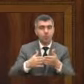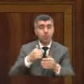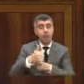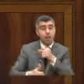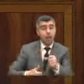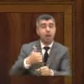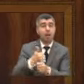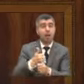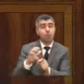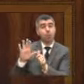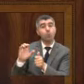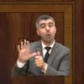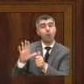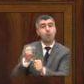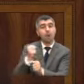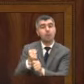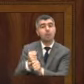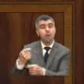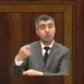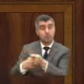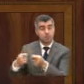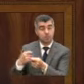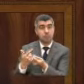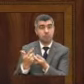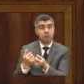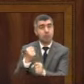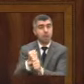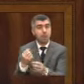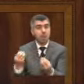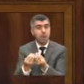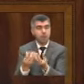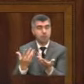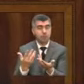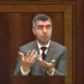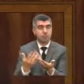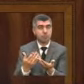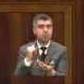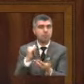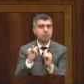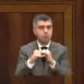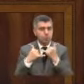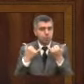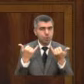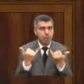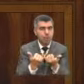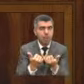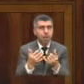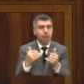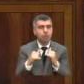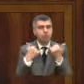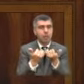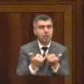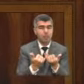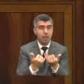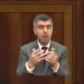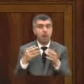مع التجار، نزل من السماء، درنا مناظرات جهويه، اجتمعنا معاهم في مراكش 3600